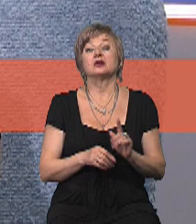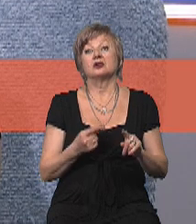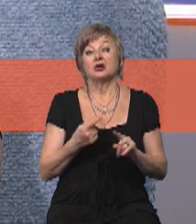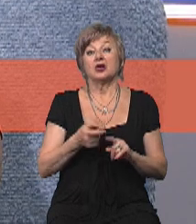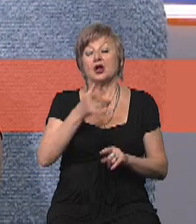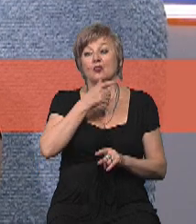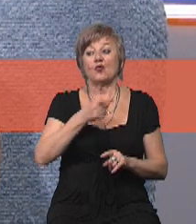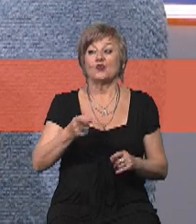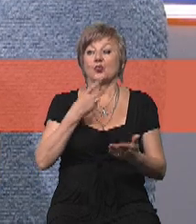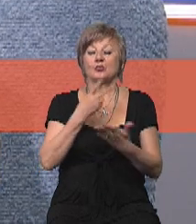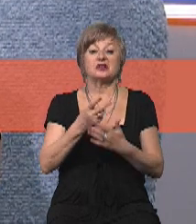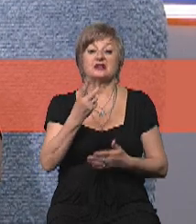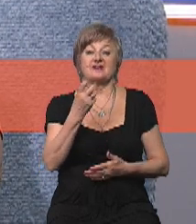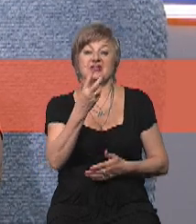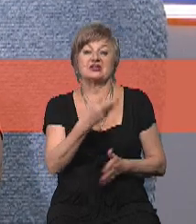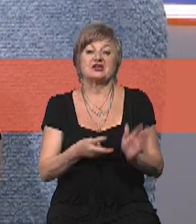час ефіру за телефоном